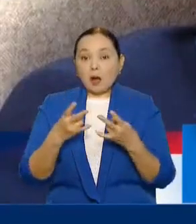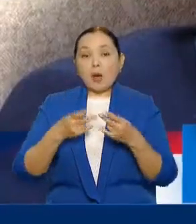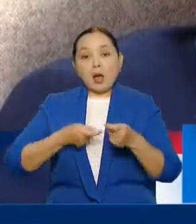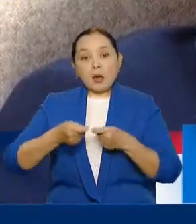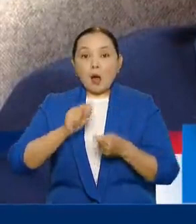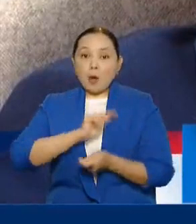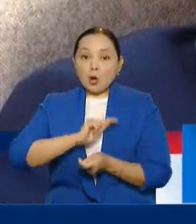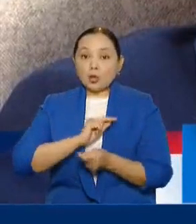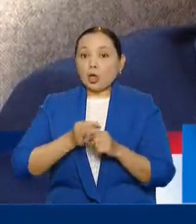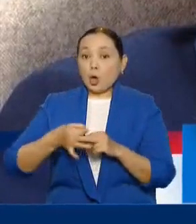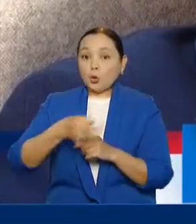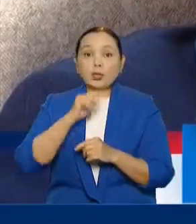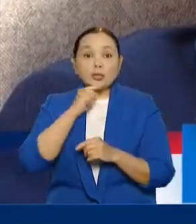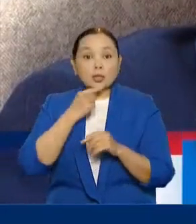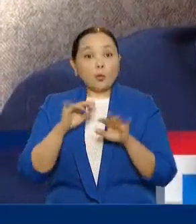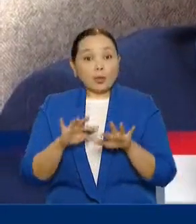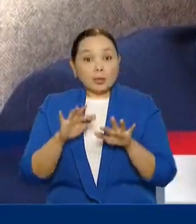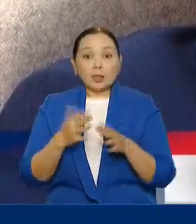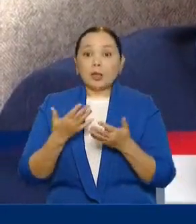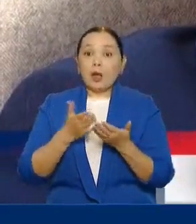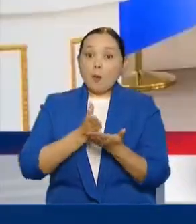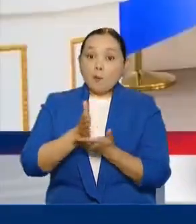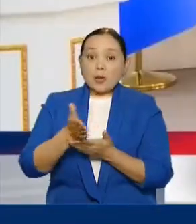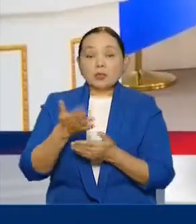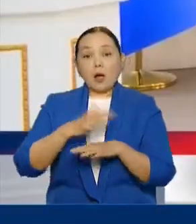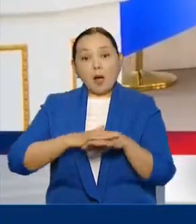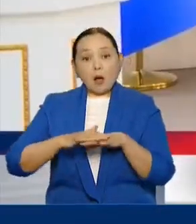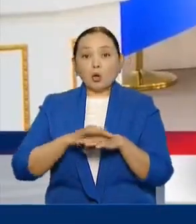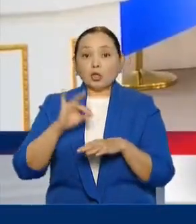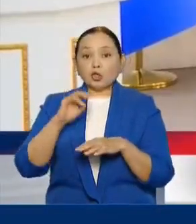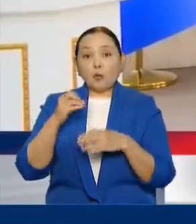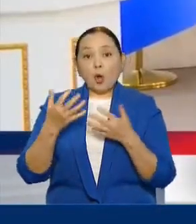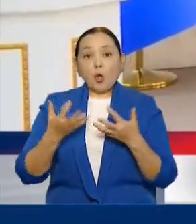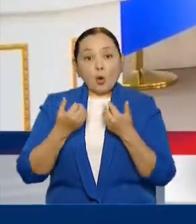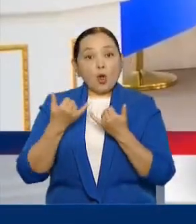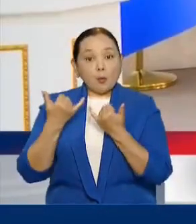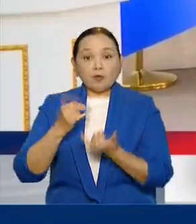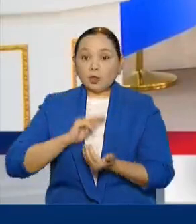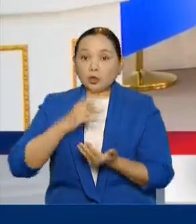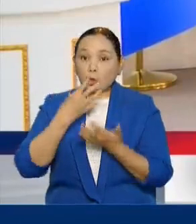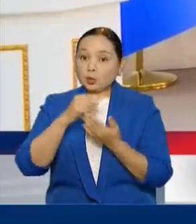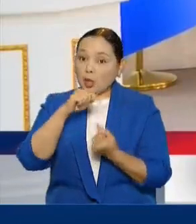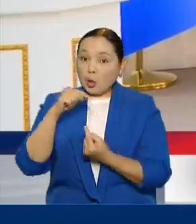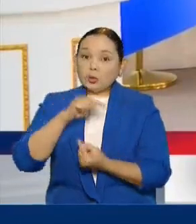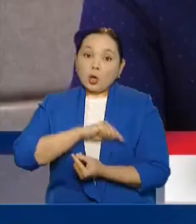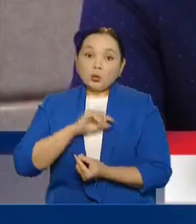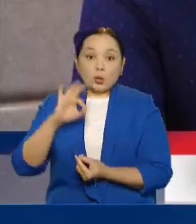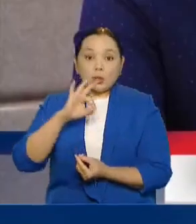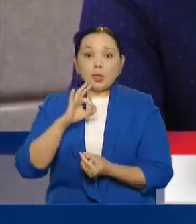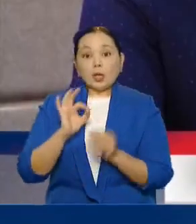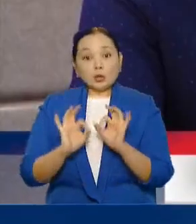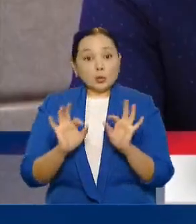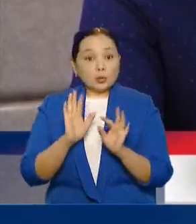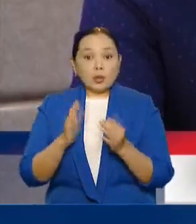xodimlarda hududning iqtisodiy tarmoqlari, ijtimoiy soha, shuningdek aholini ijtimoiy qo'llab-quvvatlash ishlari, o'ziga xos xususiyatlari to'g'risida so'z